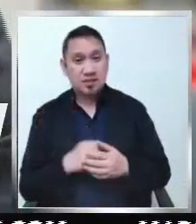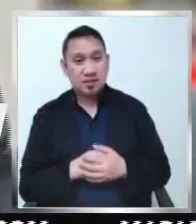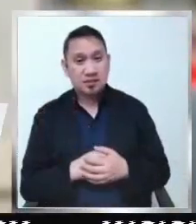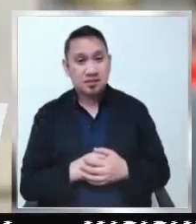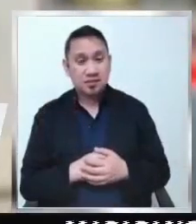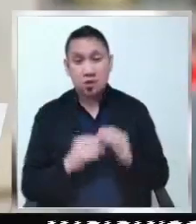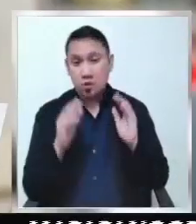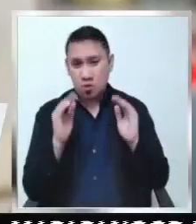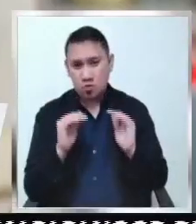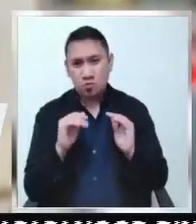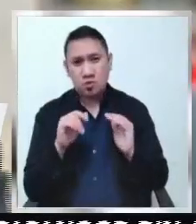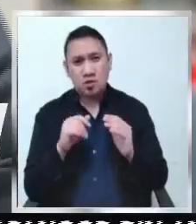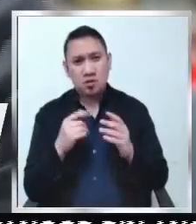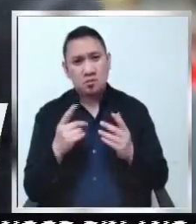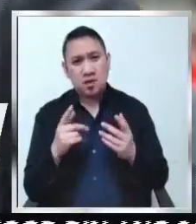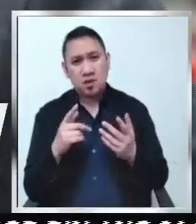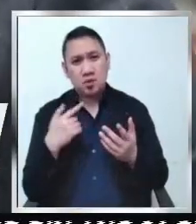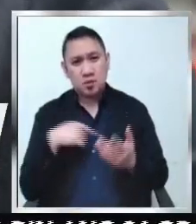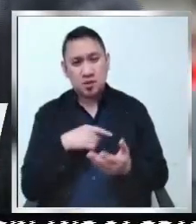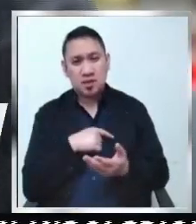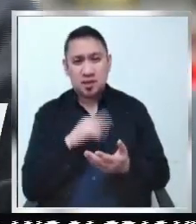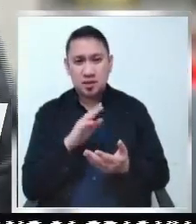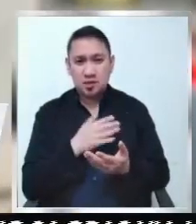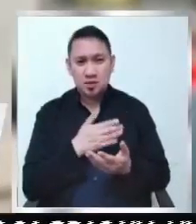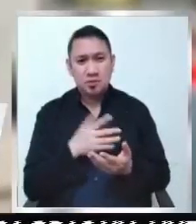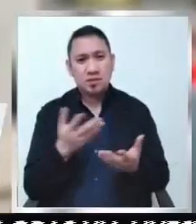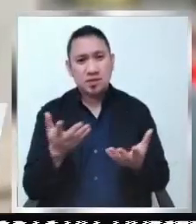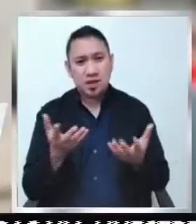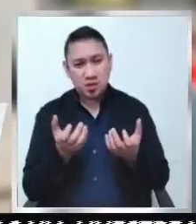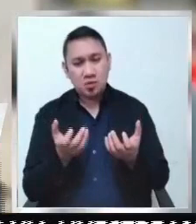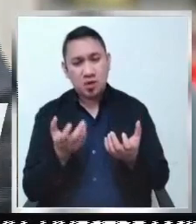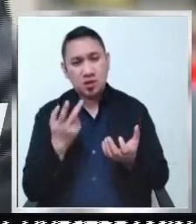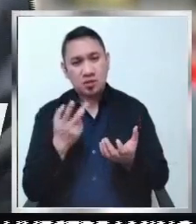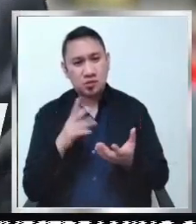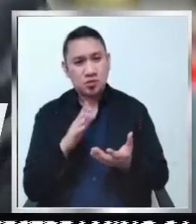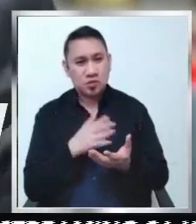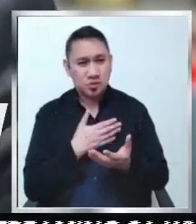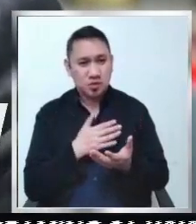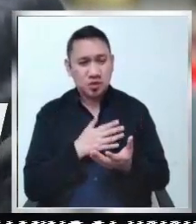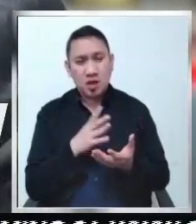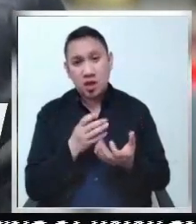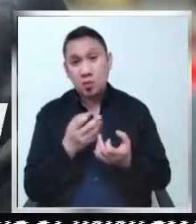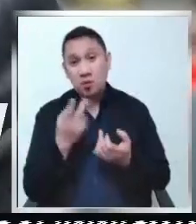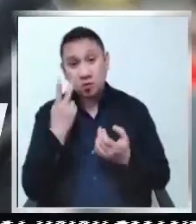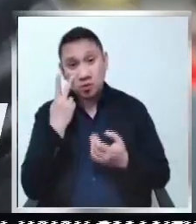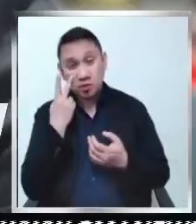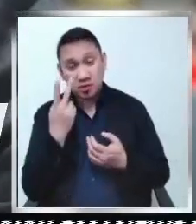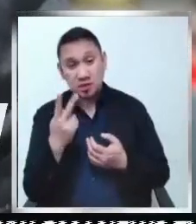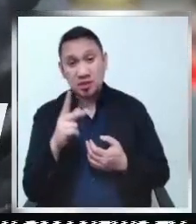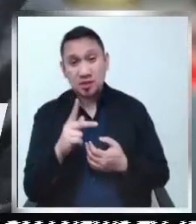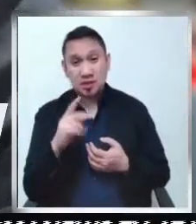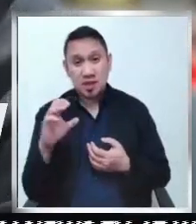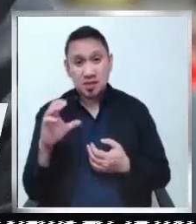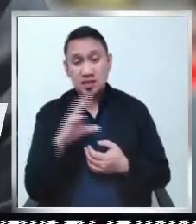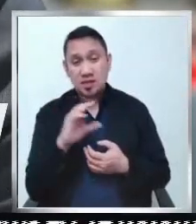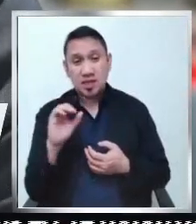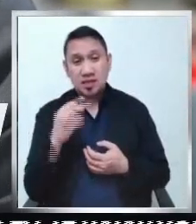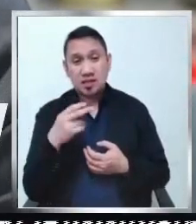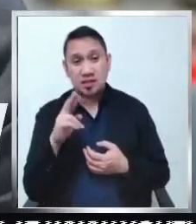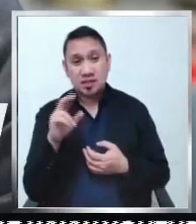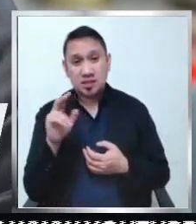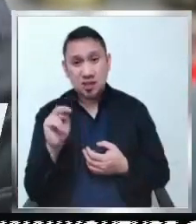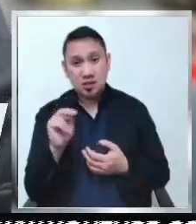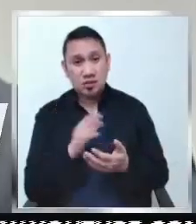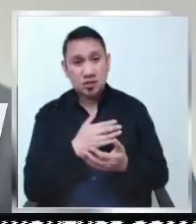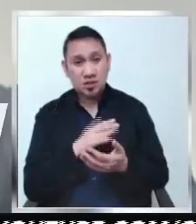kami. Yeah, so I'd like to do a song with her. I'd also like to see Casey and Sharon sing. And then I'd like to see